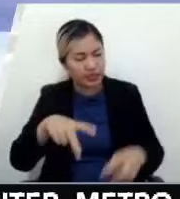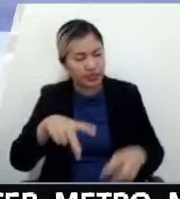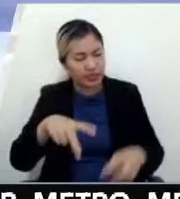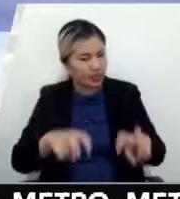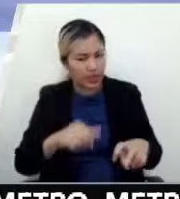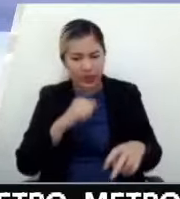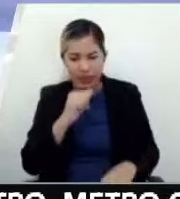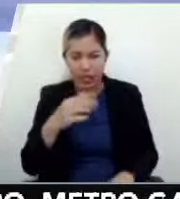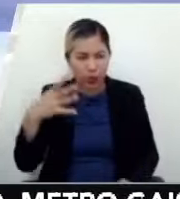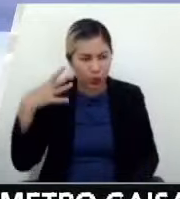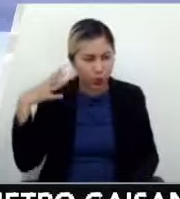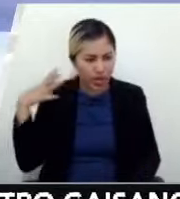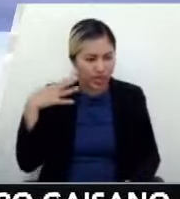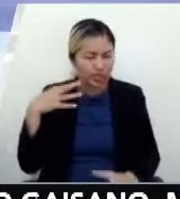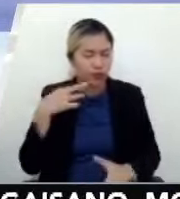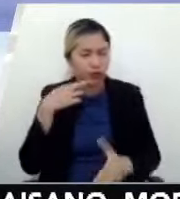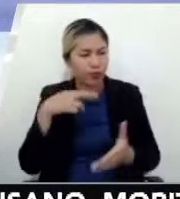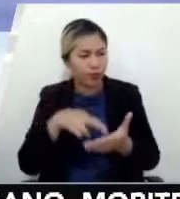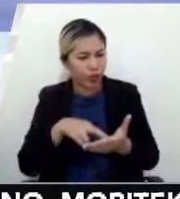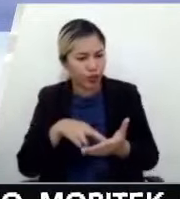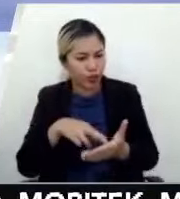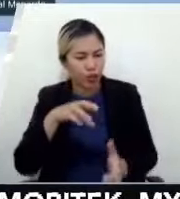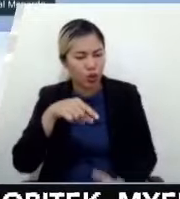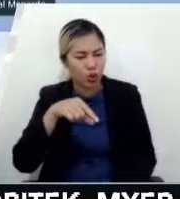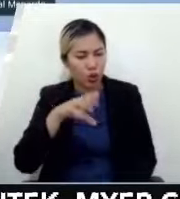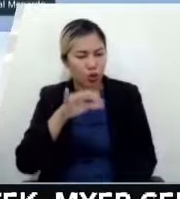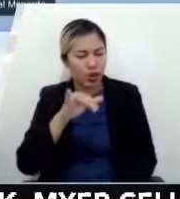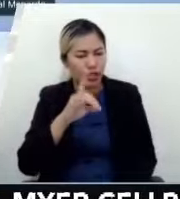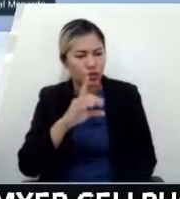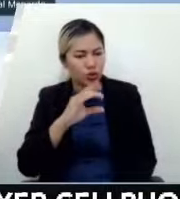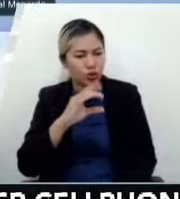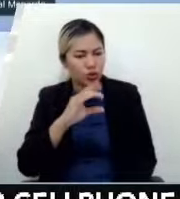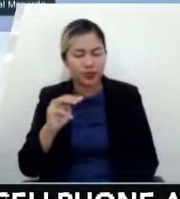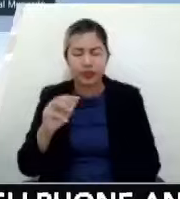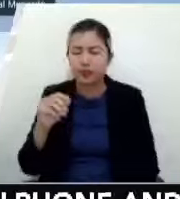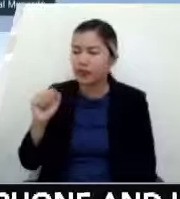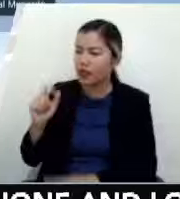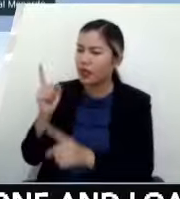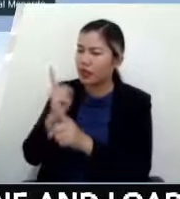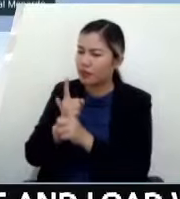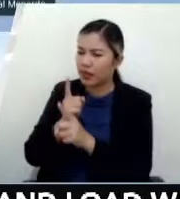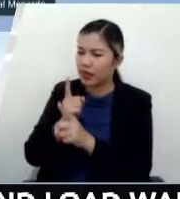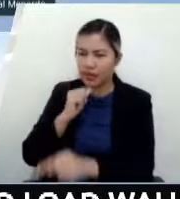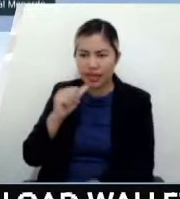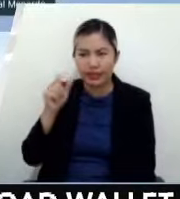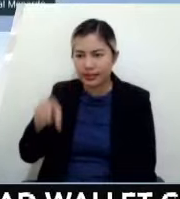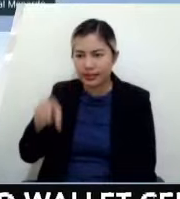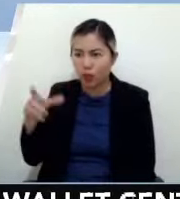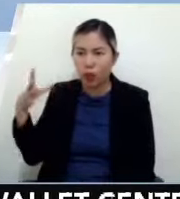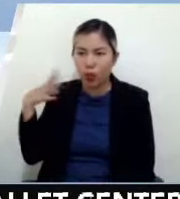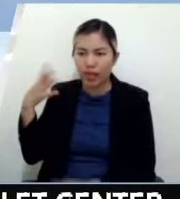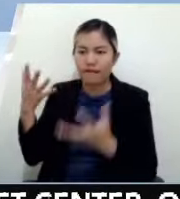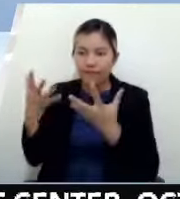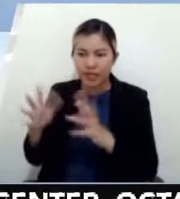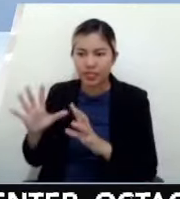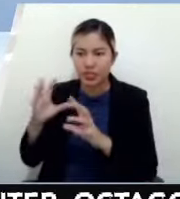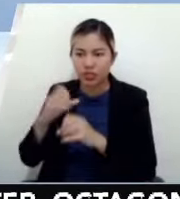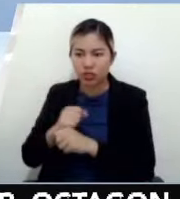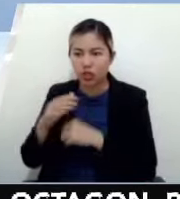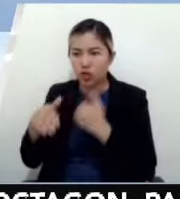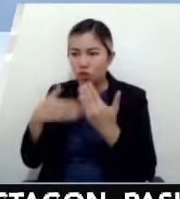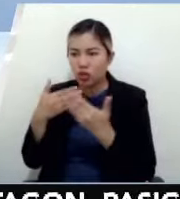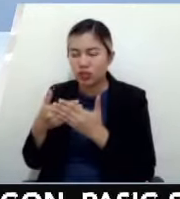report ng Quad committee tama ka Raffy Hindi naman kailangang ah tapusin ng Quad comom yung kanilang